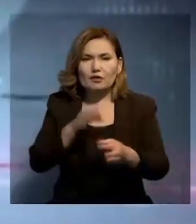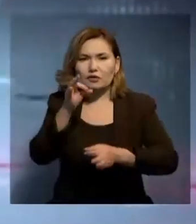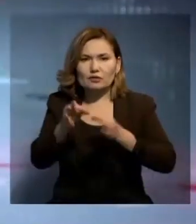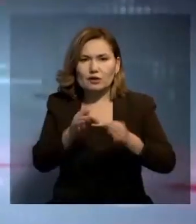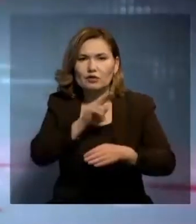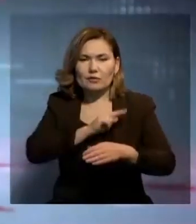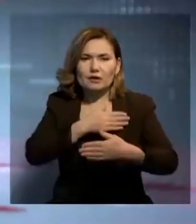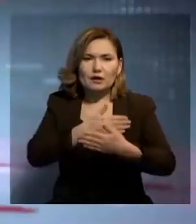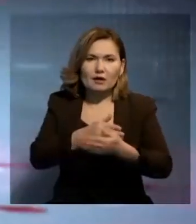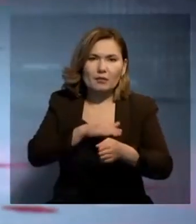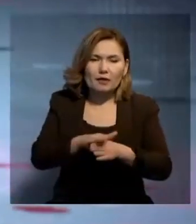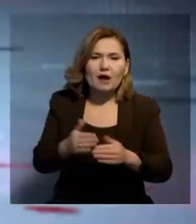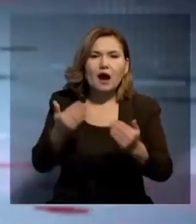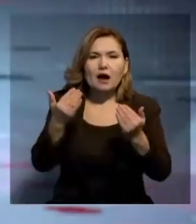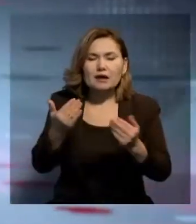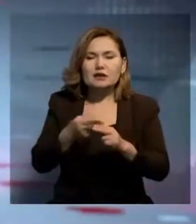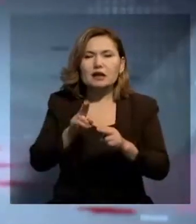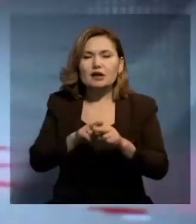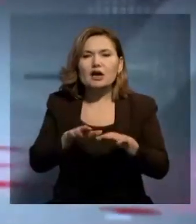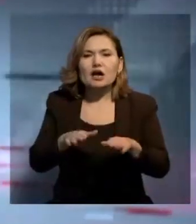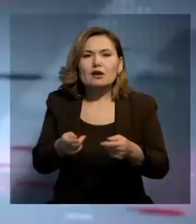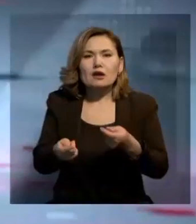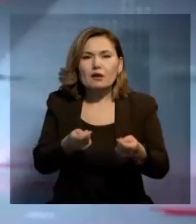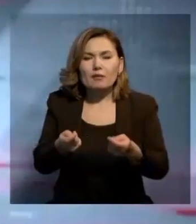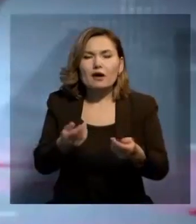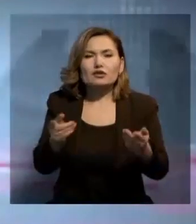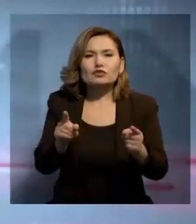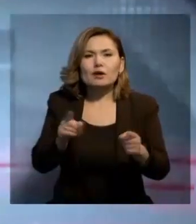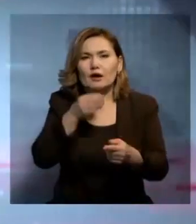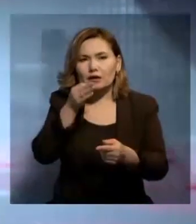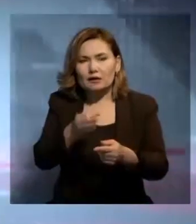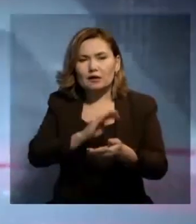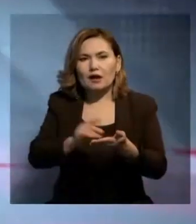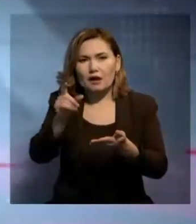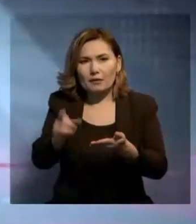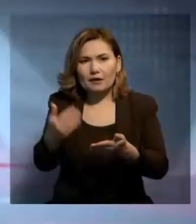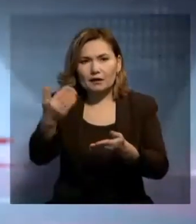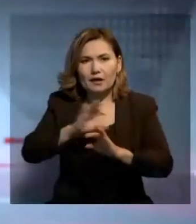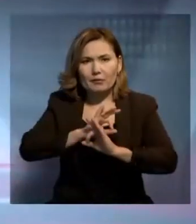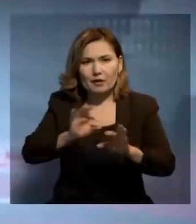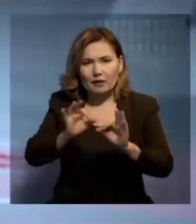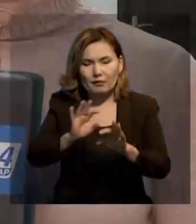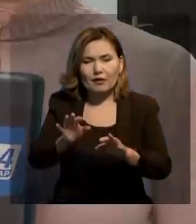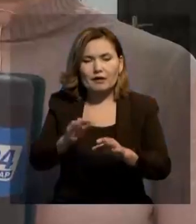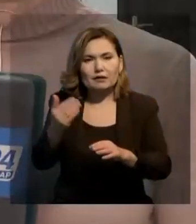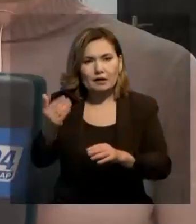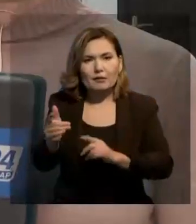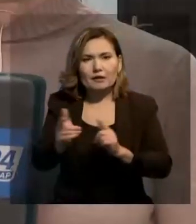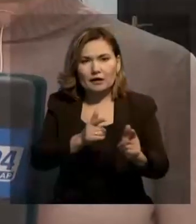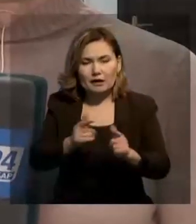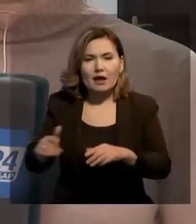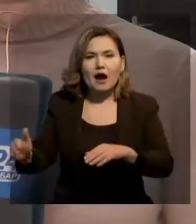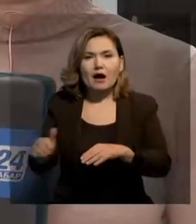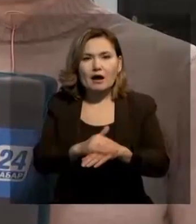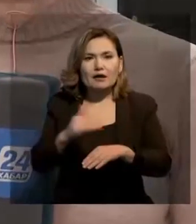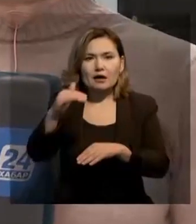Дәл қазіргі ахуал қандай, жергілікті билік не дейді? Екібастұзда жүрген әріптесім Ақмарал Есімхановадан білейік. Ақмарал, қайырлы